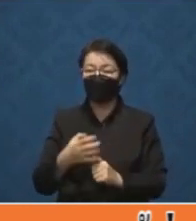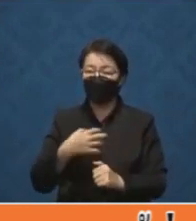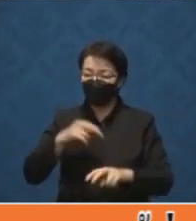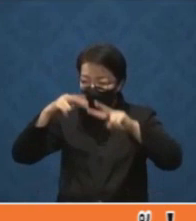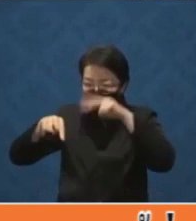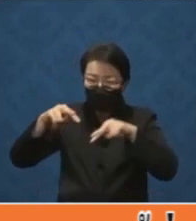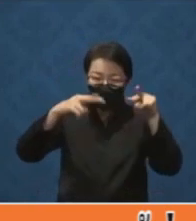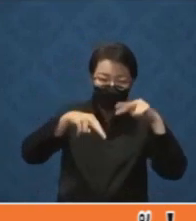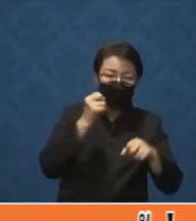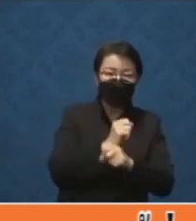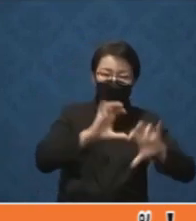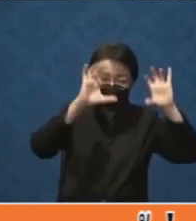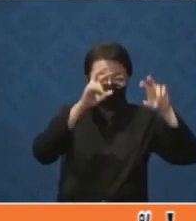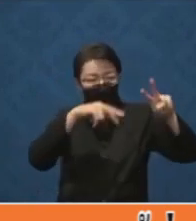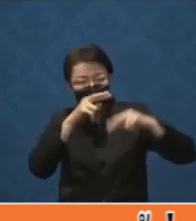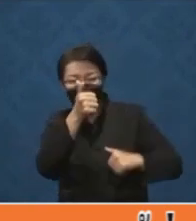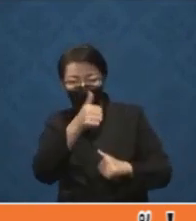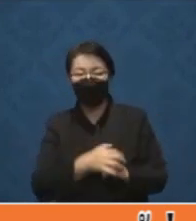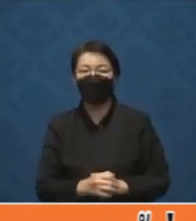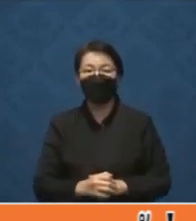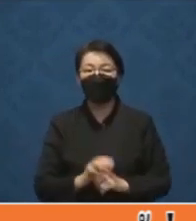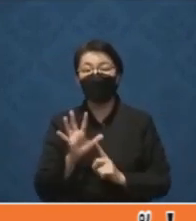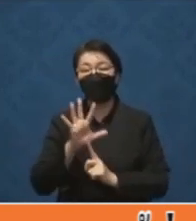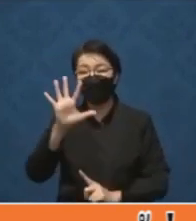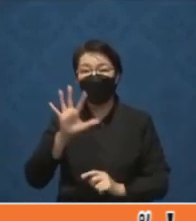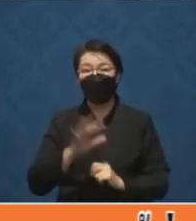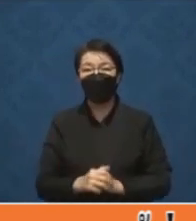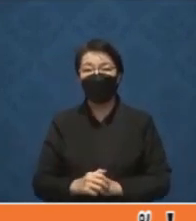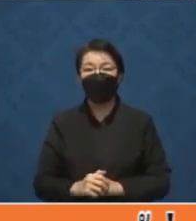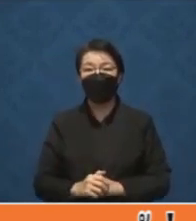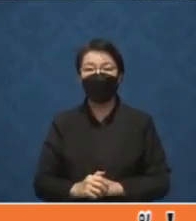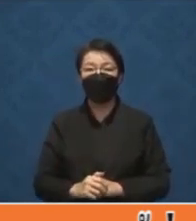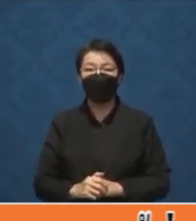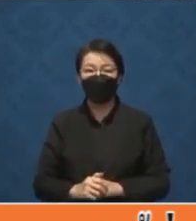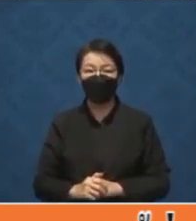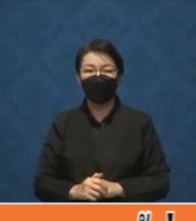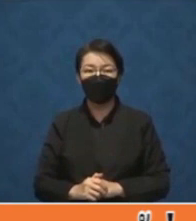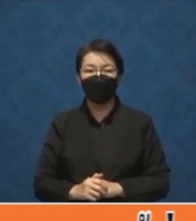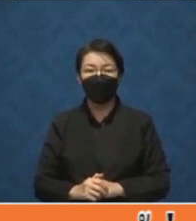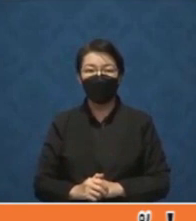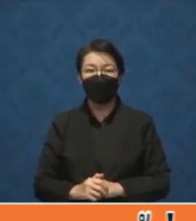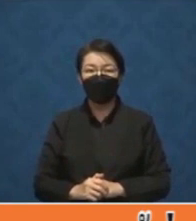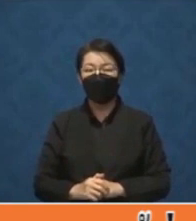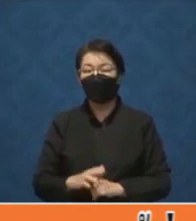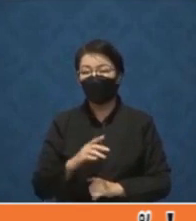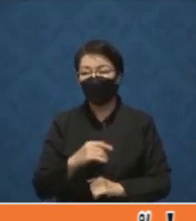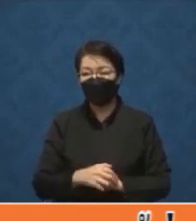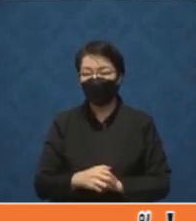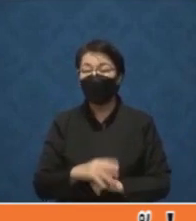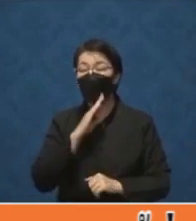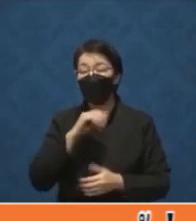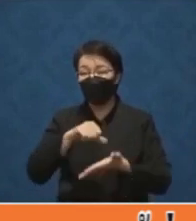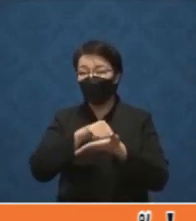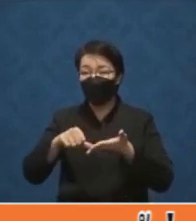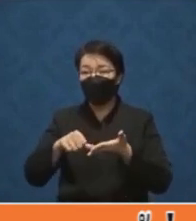ามารถที่จะตรวจสอบการทำงานของรัฐบาลได้ข้อ5การตัดข้อยกเว้นที่ให้